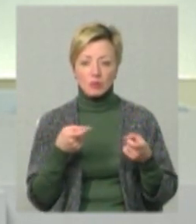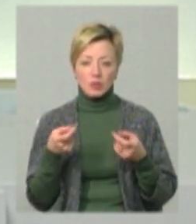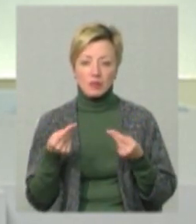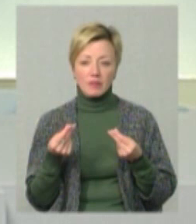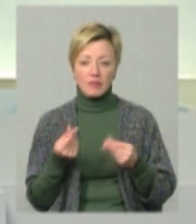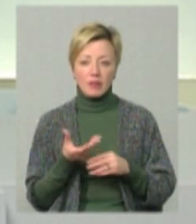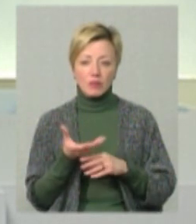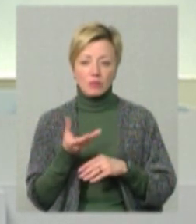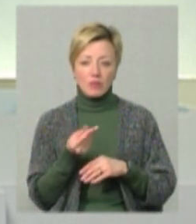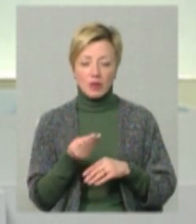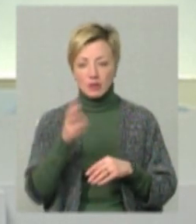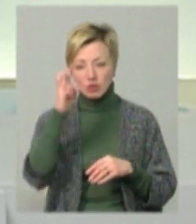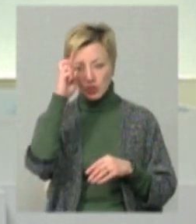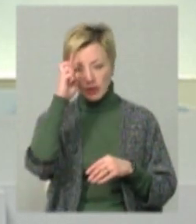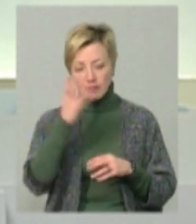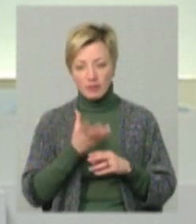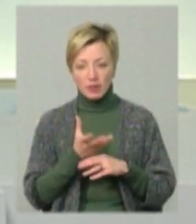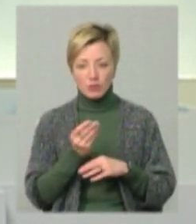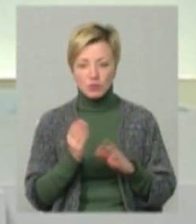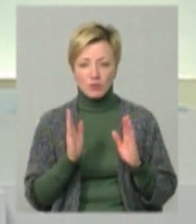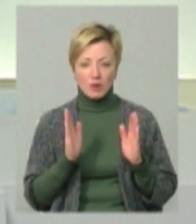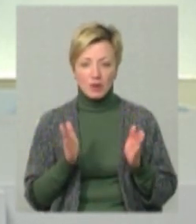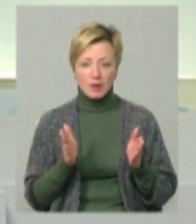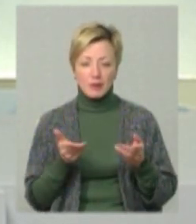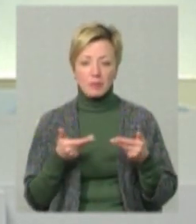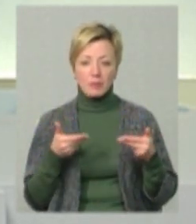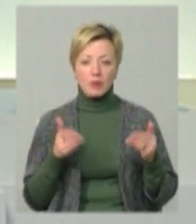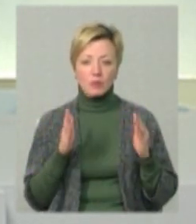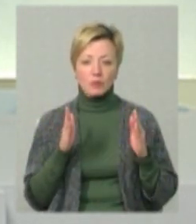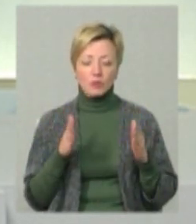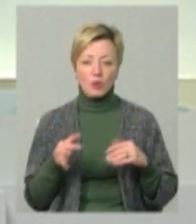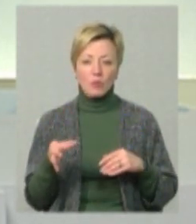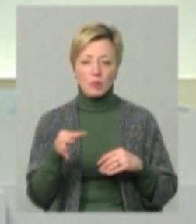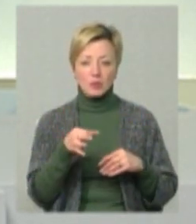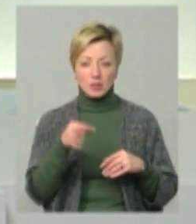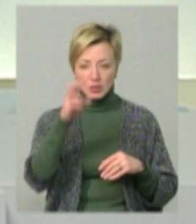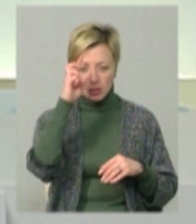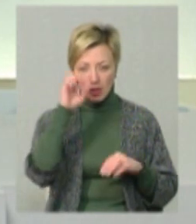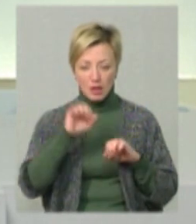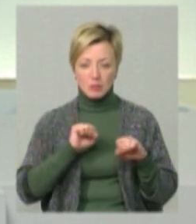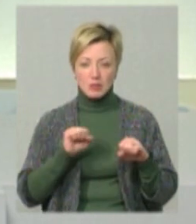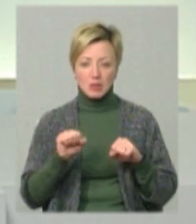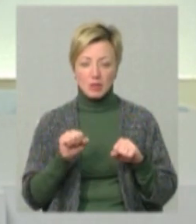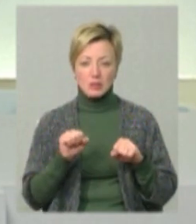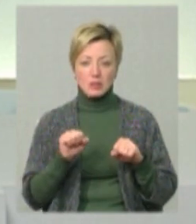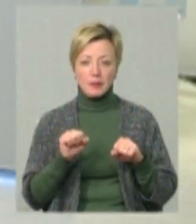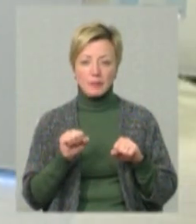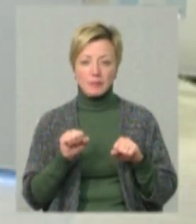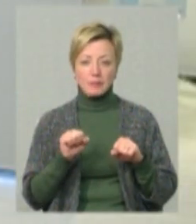залучати фінансування. Це буде дійсно і державне фінансування. Ми будемо, як обласна державна адміністрація,